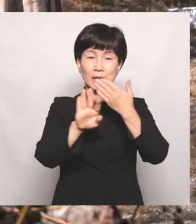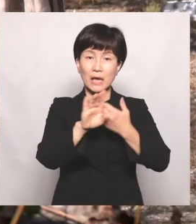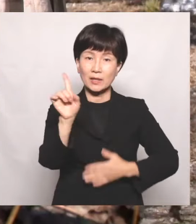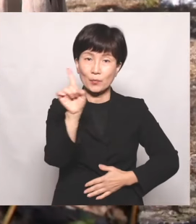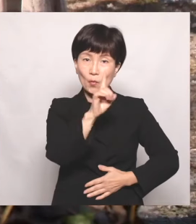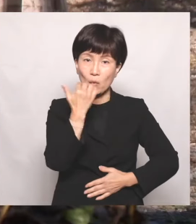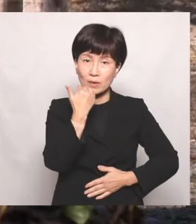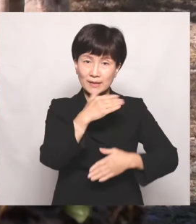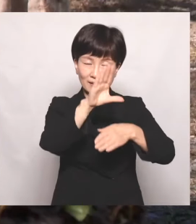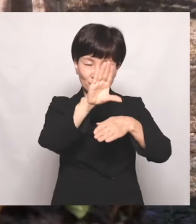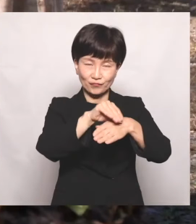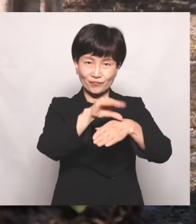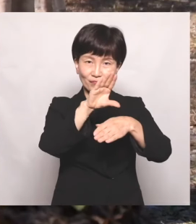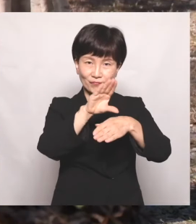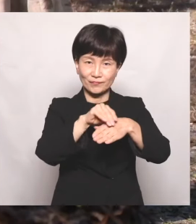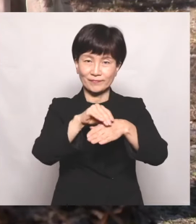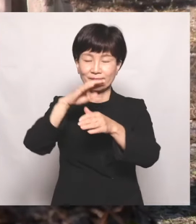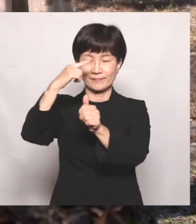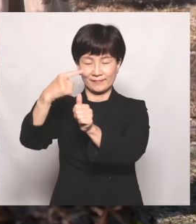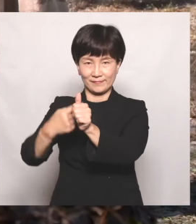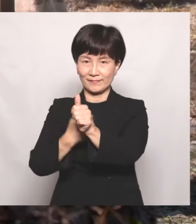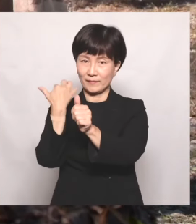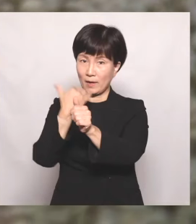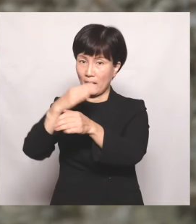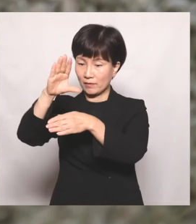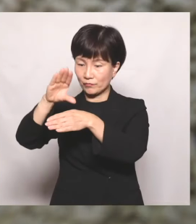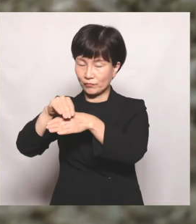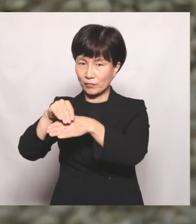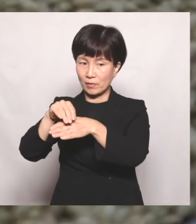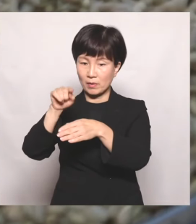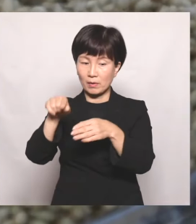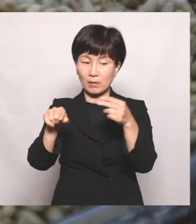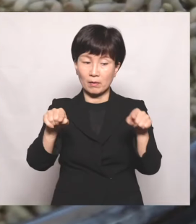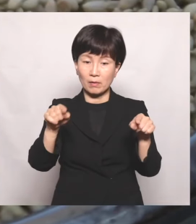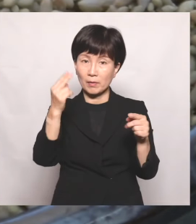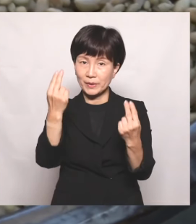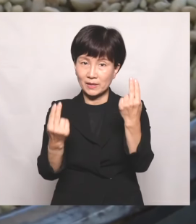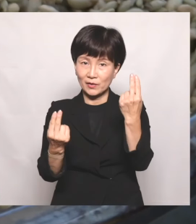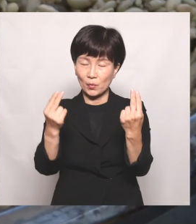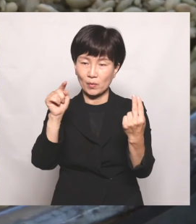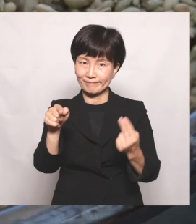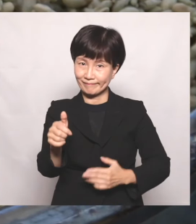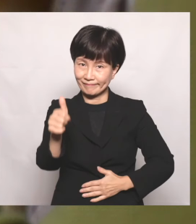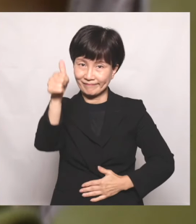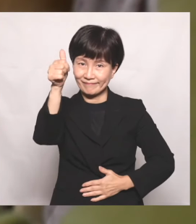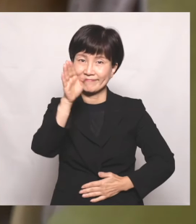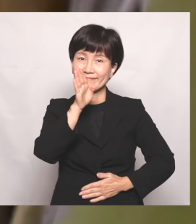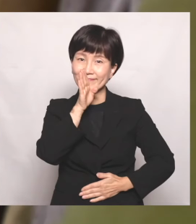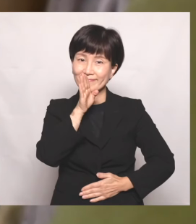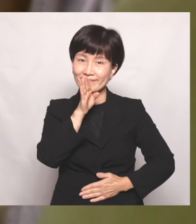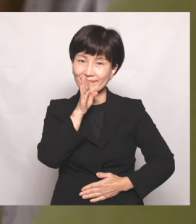그 어떤 것에 물들여지는 것보다 자연에 물들여지는 것만큼 행복한 일이 또